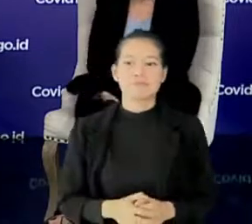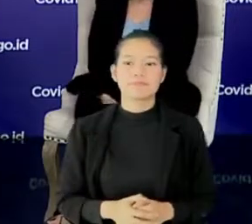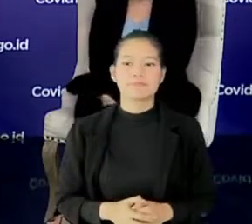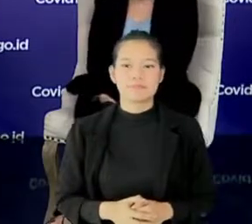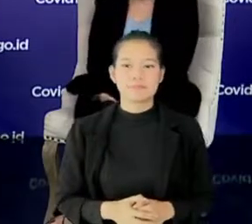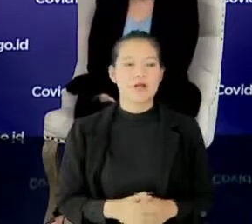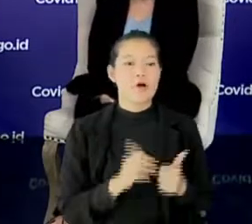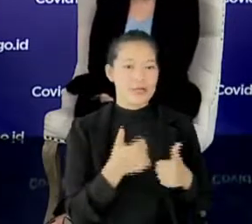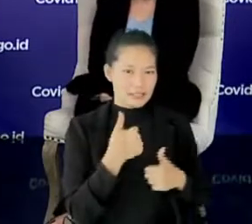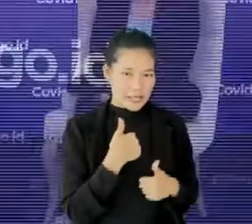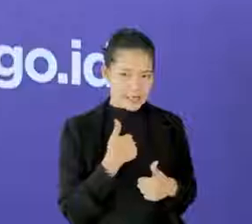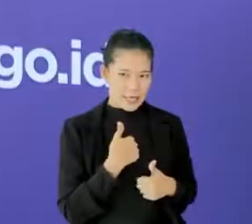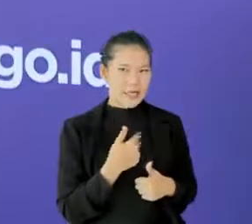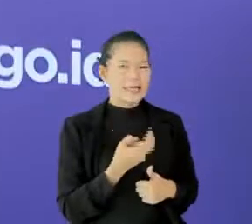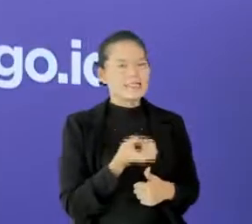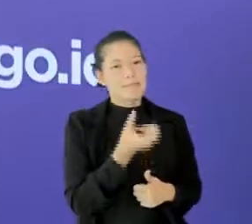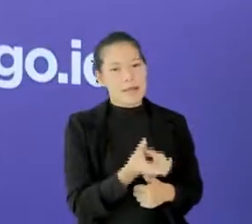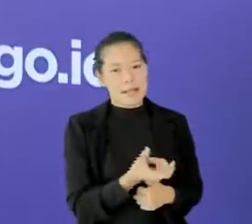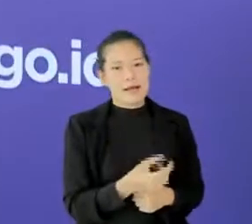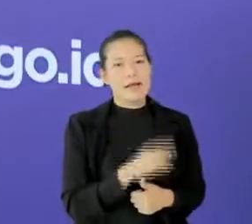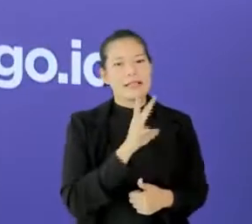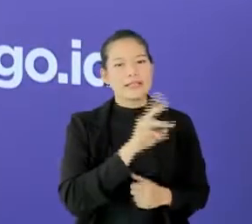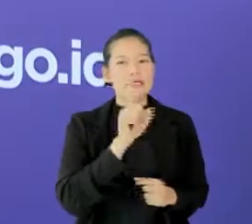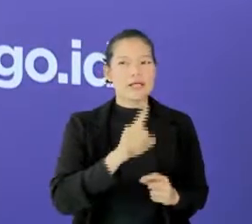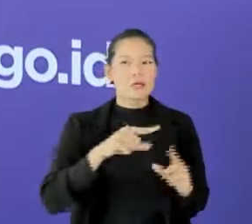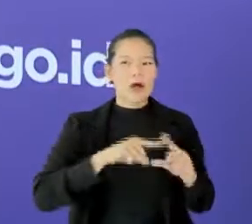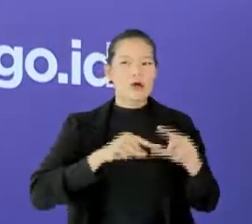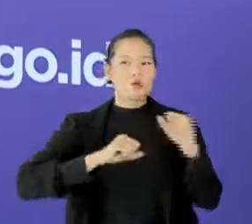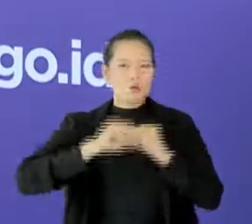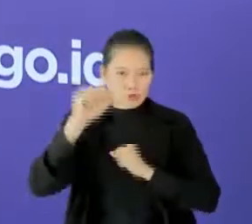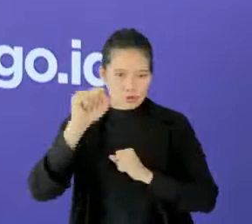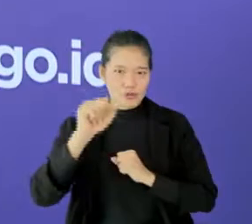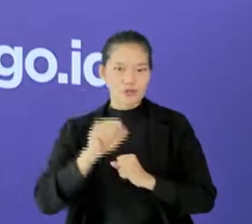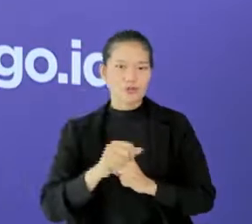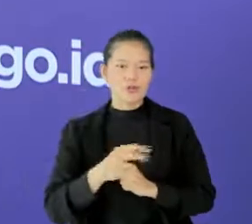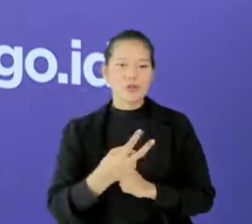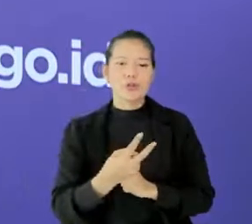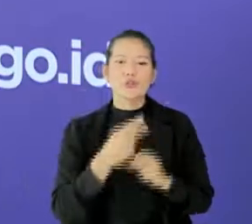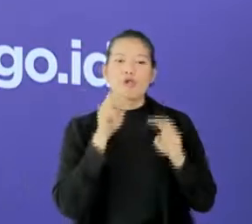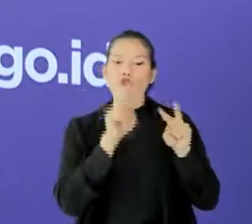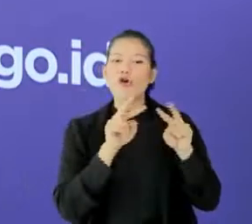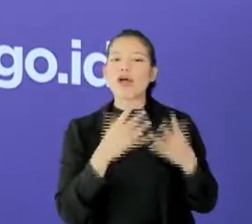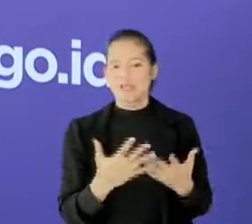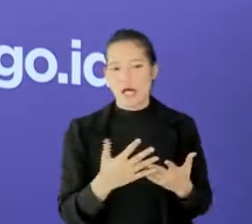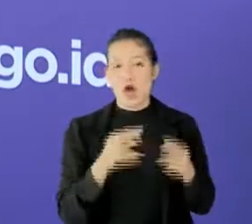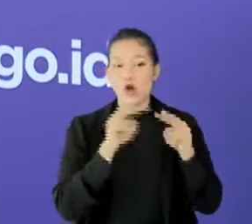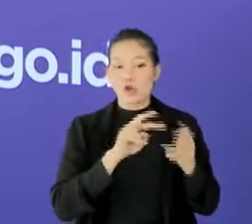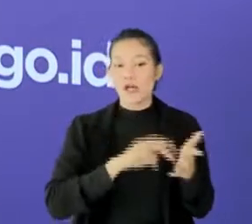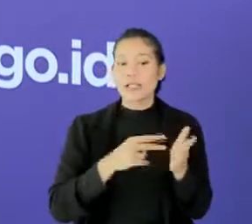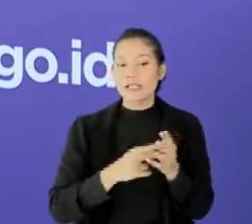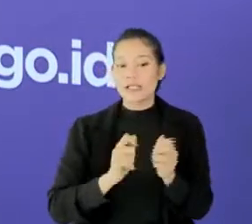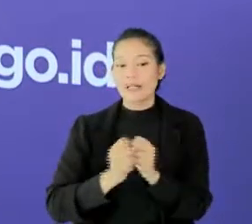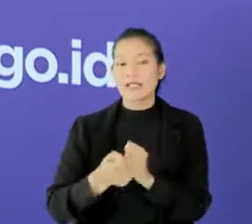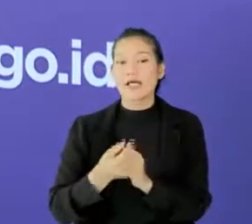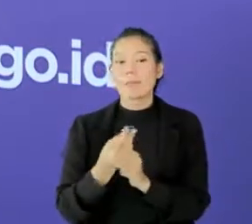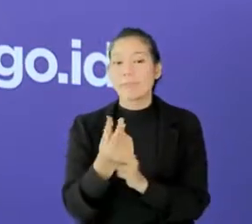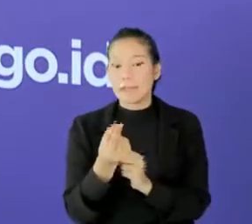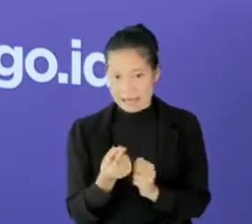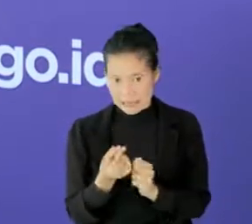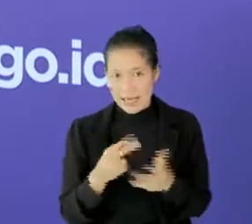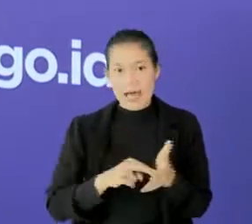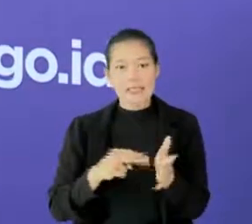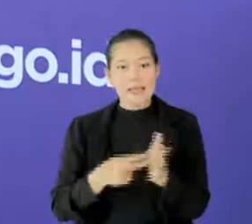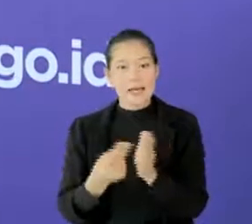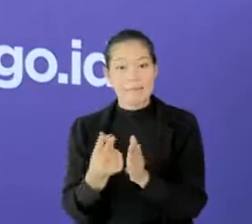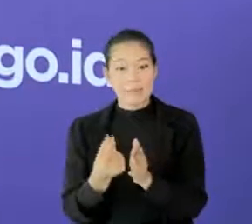semangatnya? Oke, dari saya. Kalau saya sih simple, 31 Agustus, ya nonton aja. Dengan nonton artinya membeli, dengan membeli artinya Anda juga